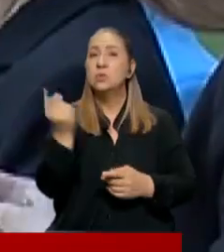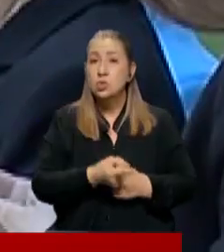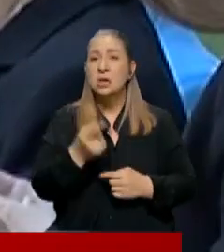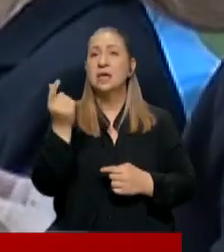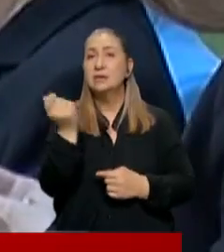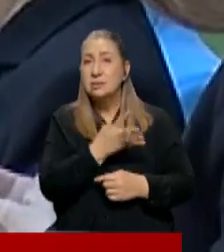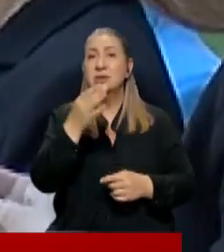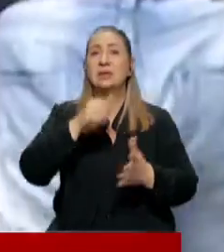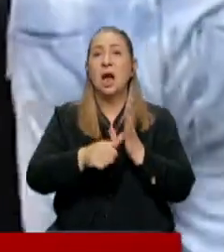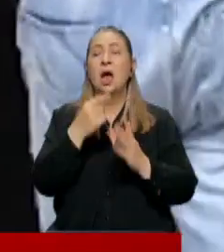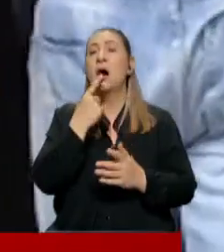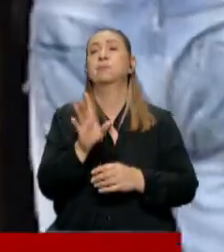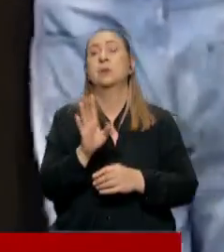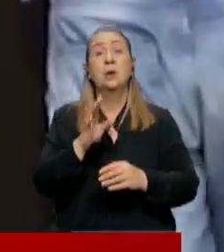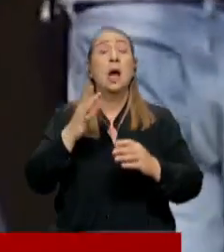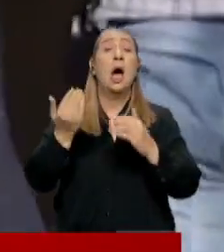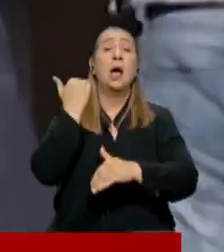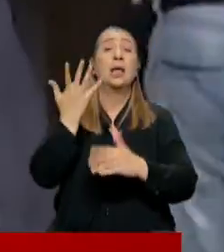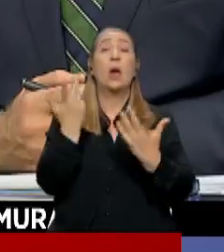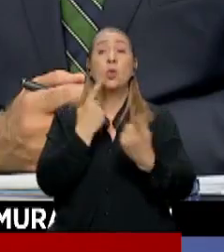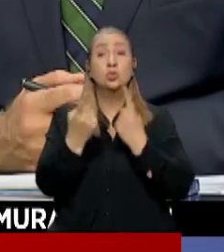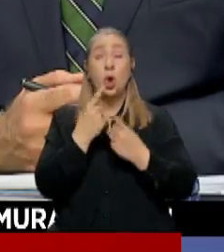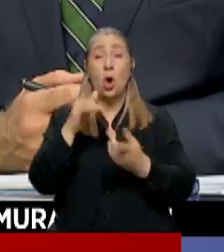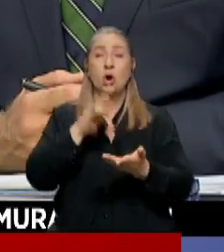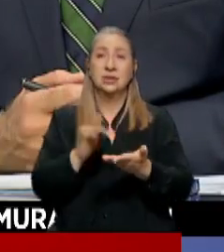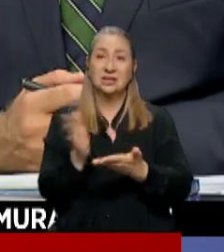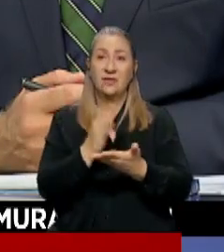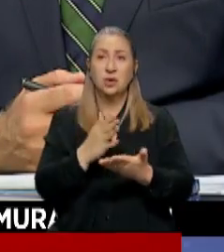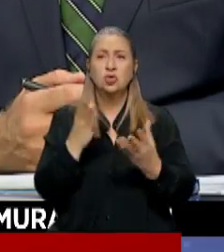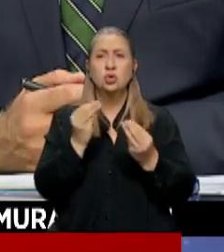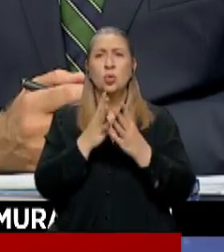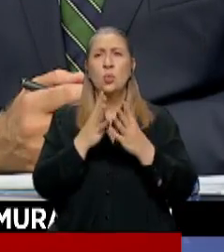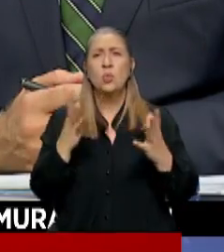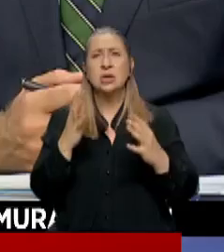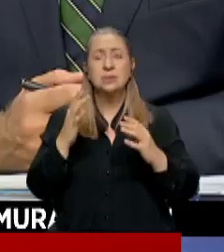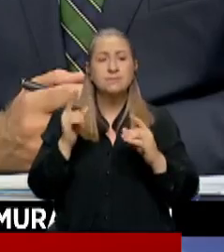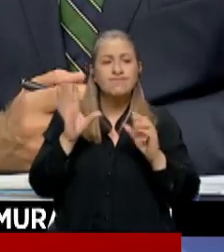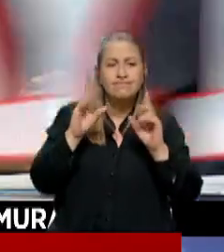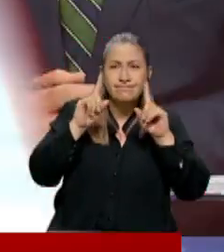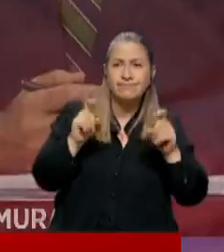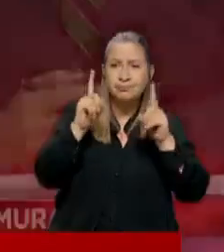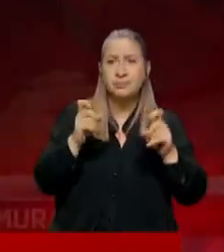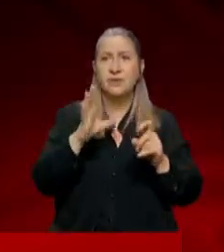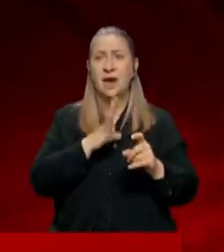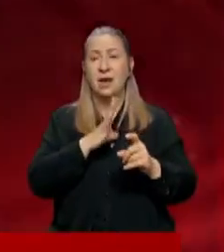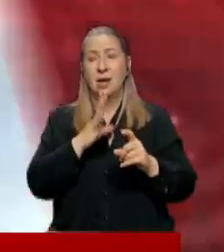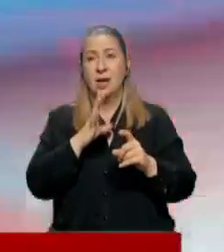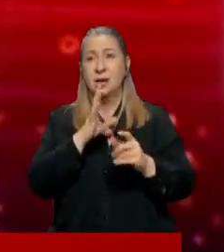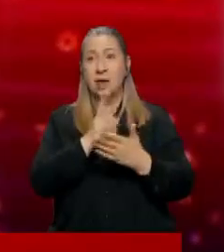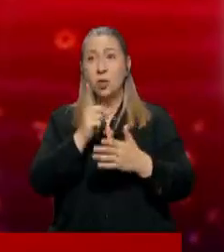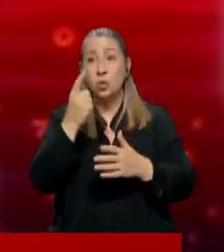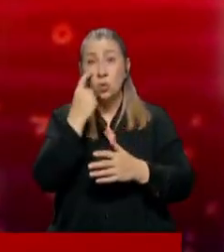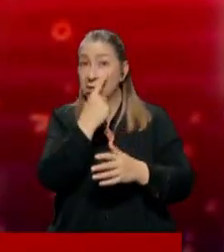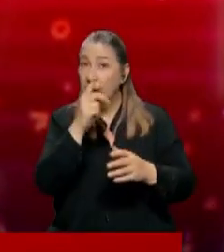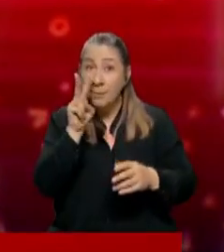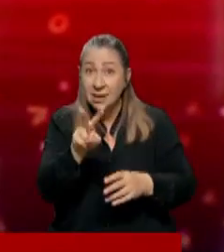tarih vermedi. Kulislerde neler konuşuluyor? Orta sayfada. Tabii çok çok büyük çelişkiler var bu aldıkları kararlarda. Onun gözlerine